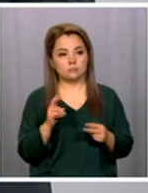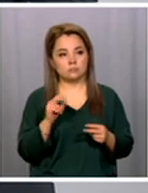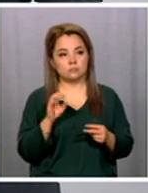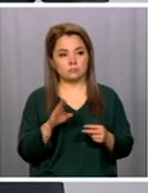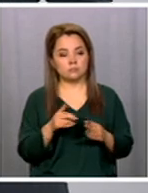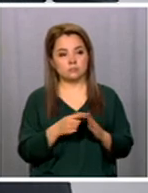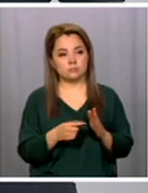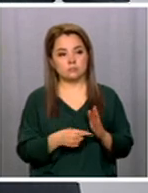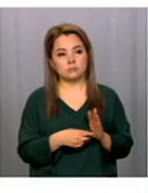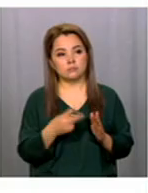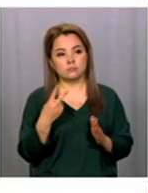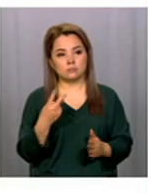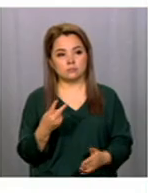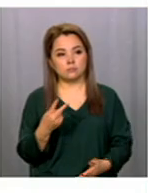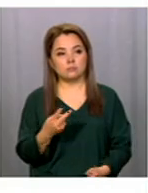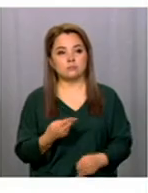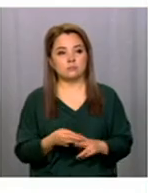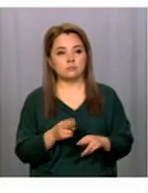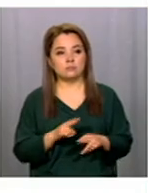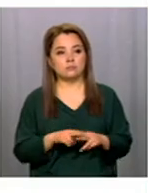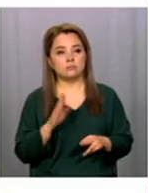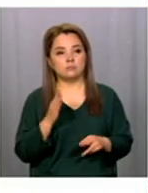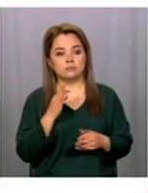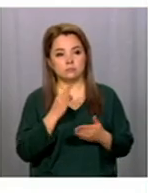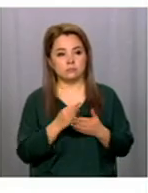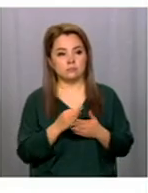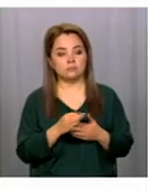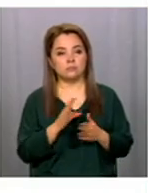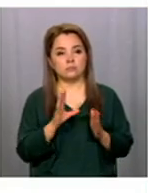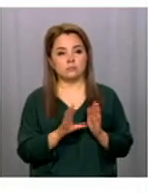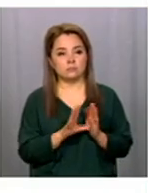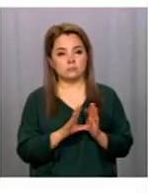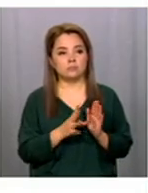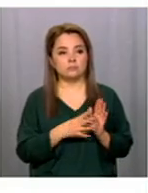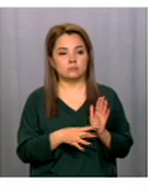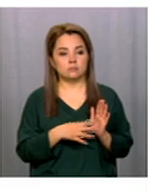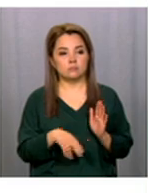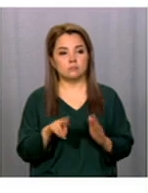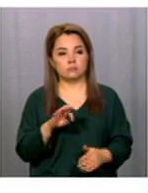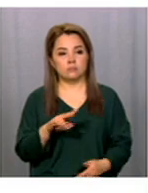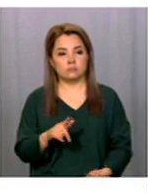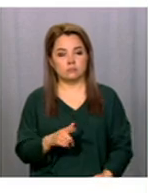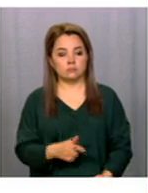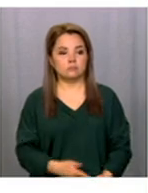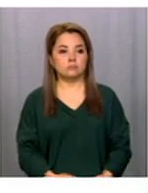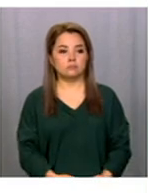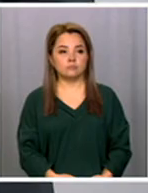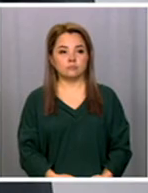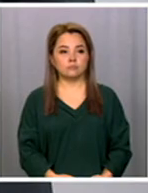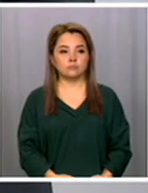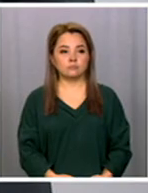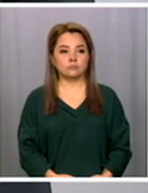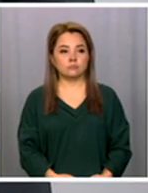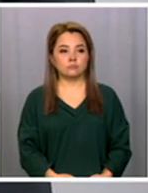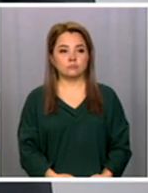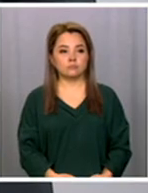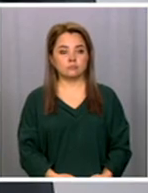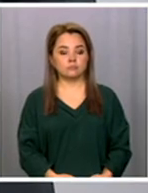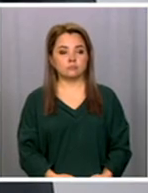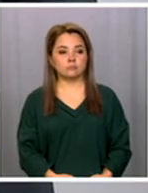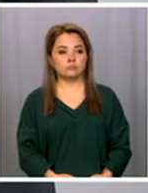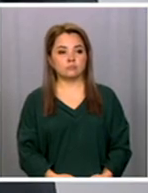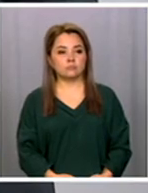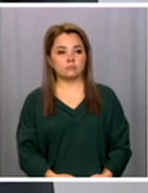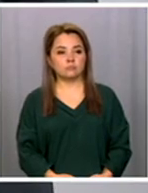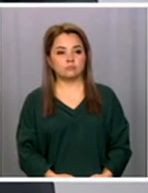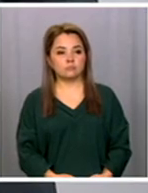бөлінген 2. Олай болатын болса, потенциалдық энергияны есептейік. Потенциалдық энергия тең болады 2 көбейтілген 10-ның